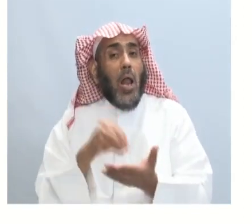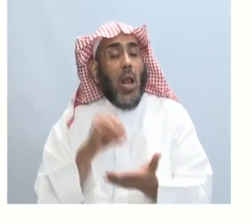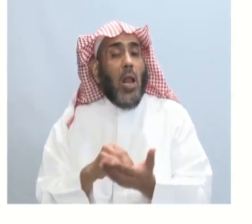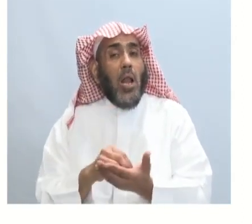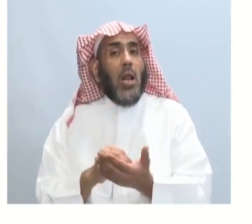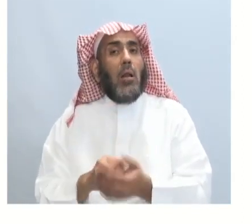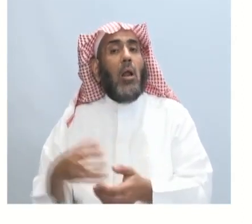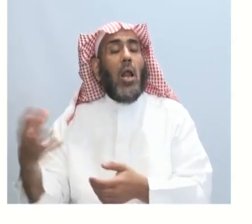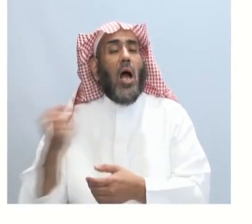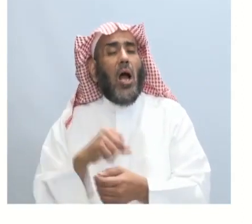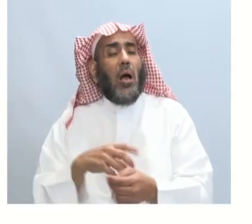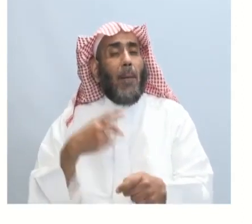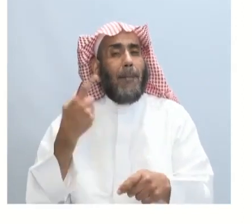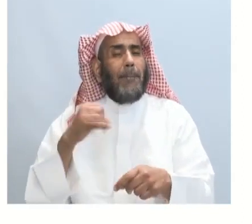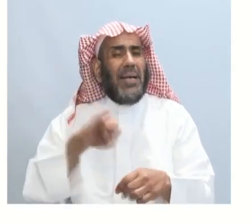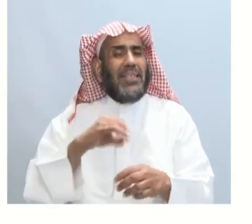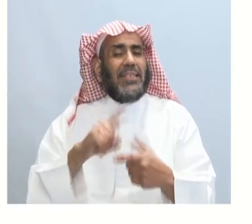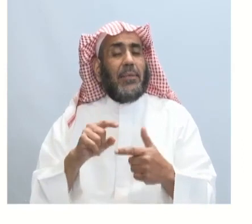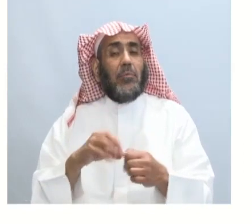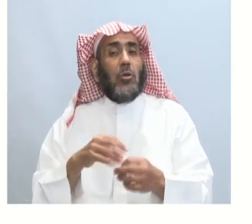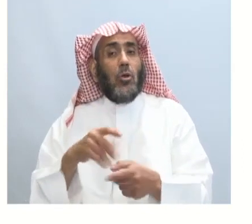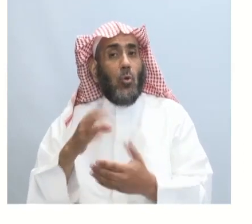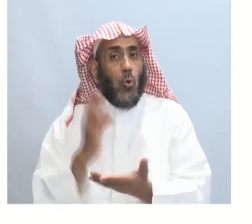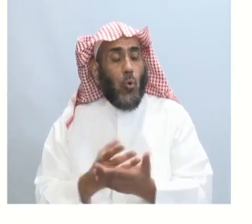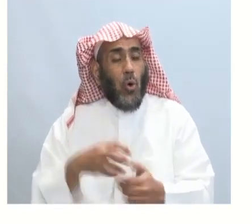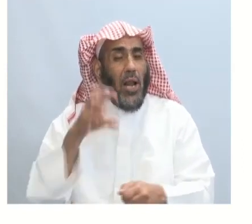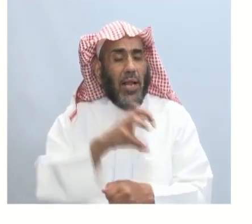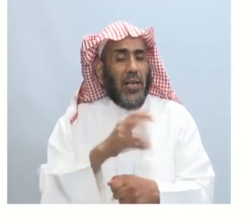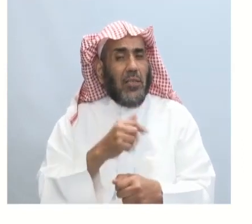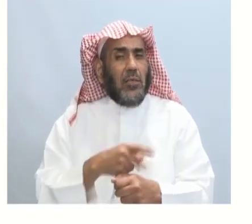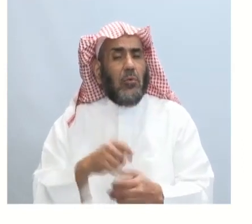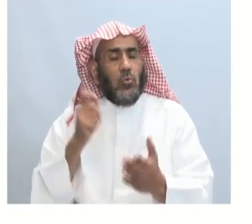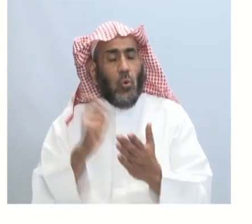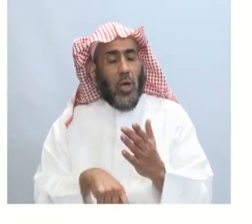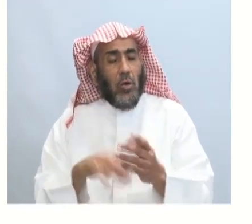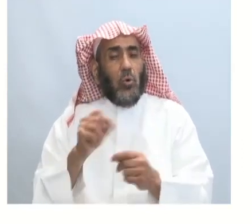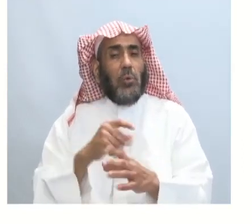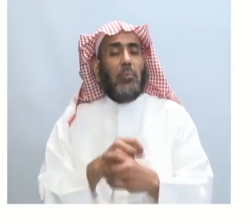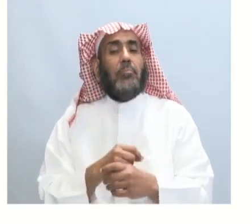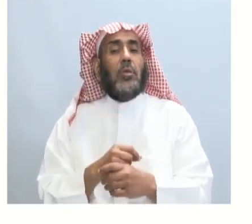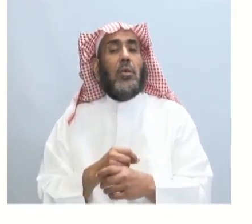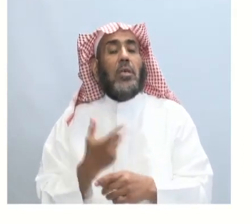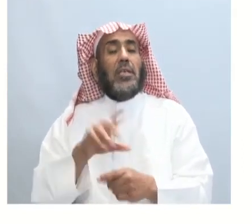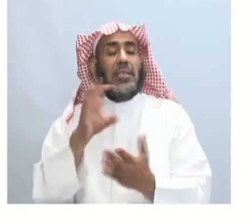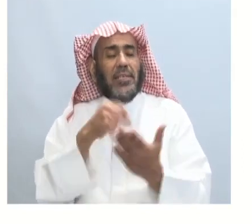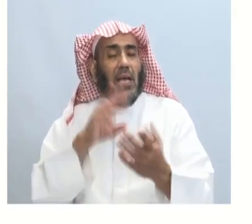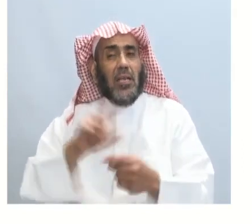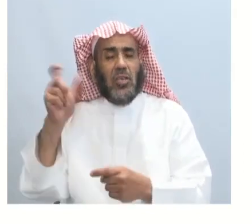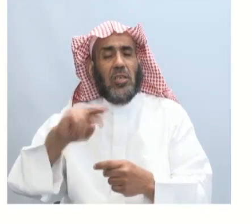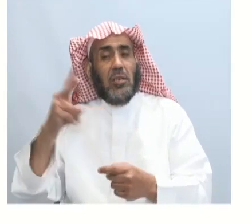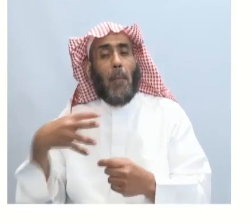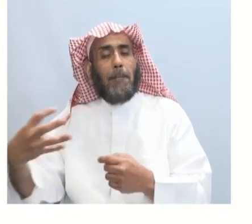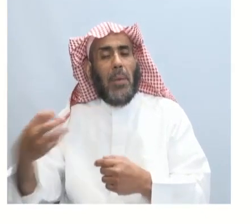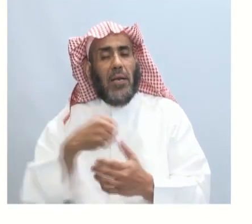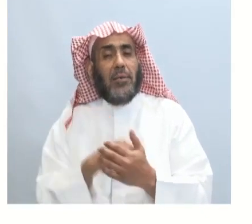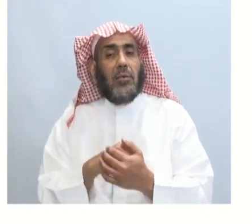شيئا ماديا كما هو الحال فيما ماذا الحقوق العينيه التي تقرر حقوقا على شيء معين لصالح شخص اخر غير مالك هذا